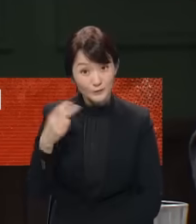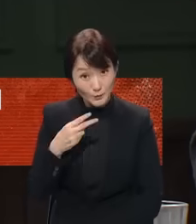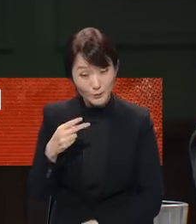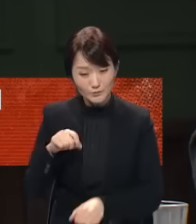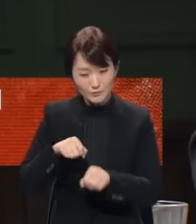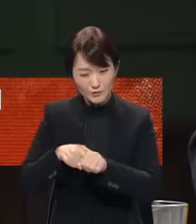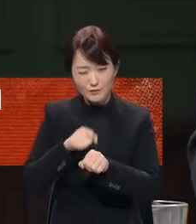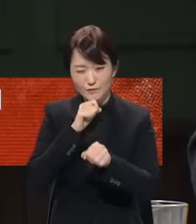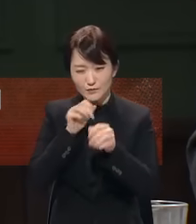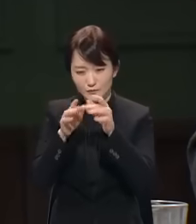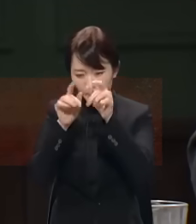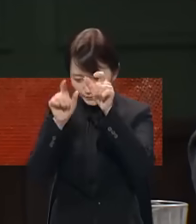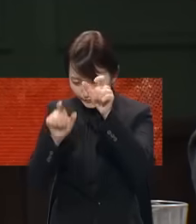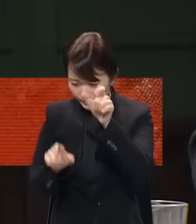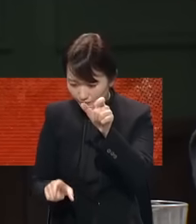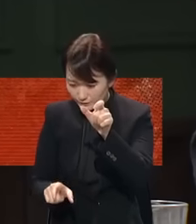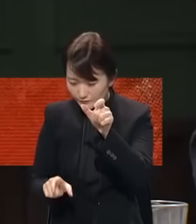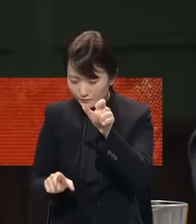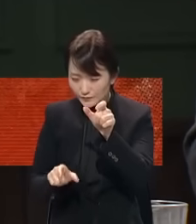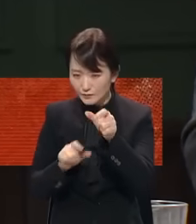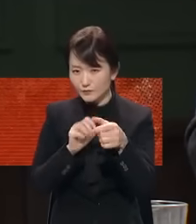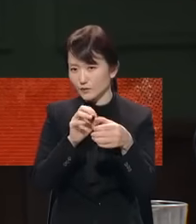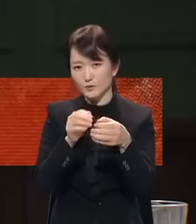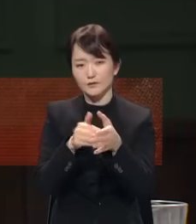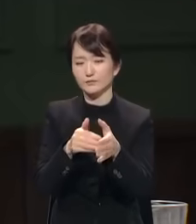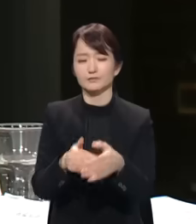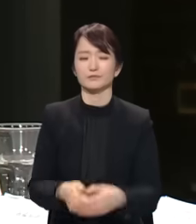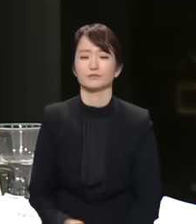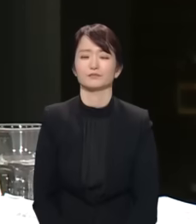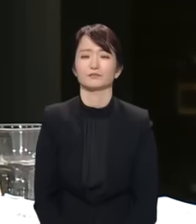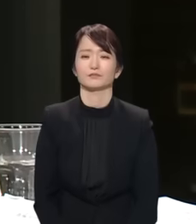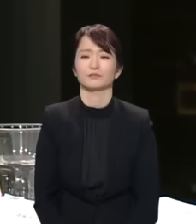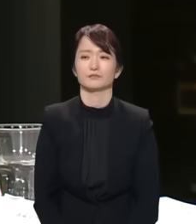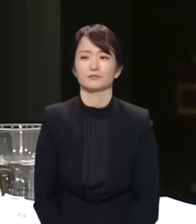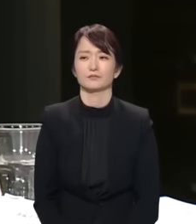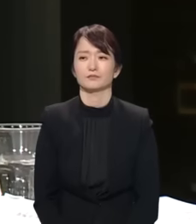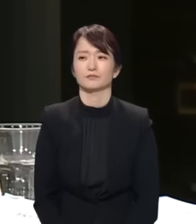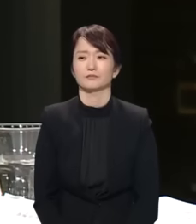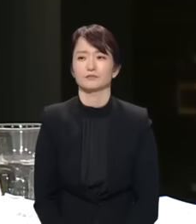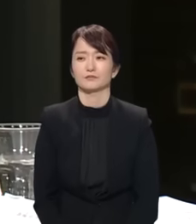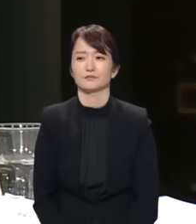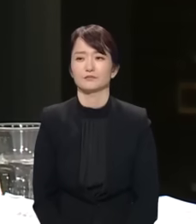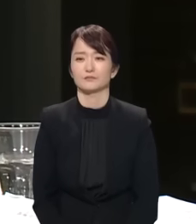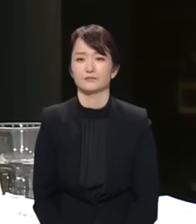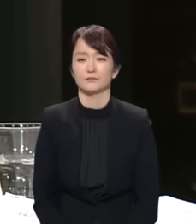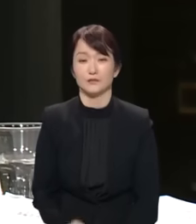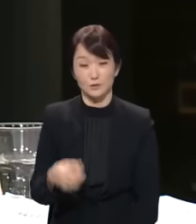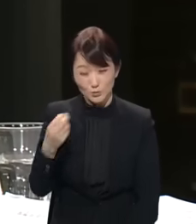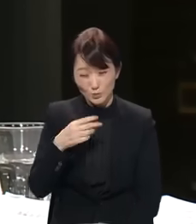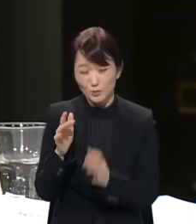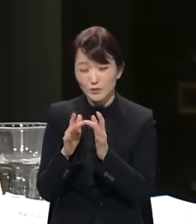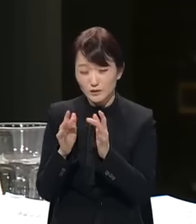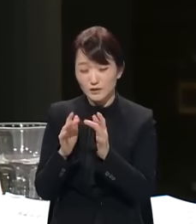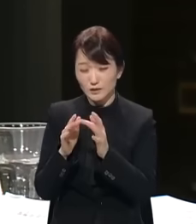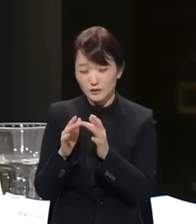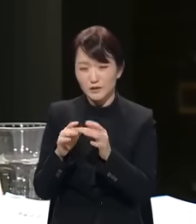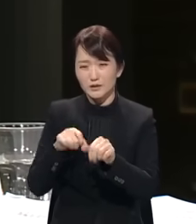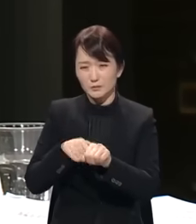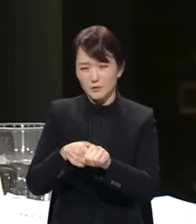거예요. 라고 다소 의미심장한 말을 남겼습니다. 또 시켜 먹고 또 한다는 건 아마 리뷰 테러를 또 하겠다는